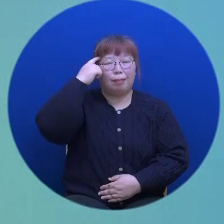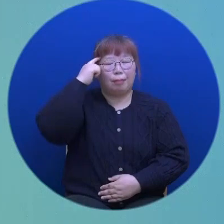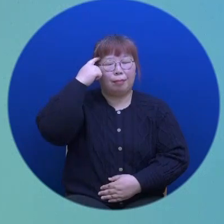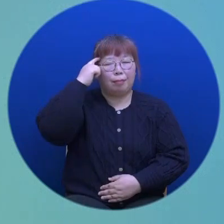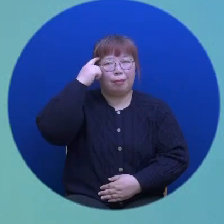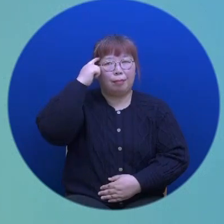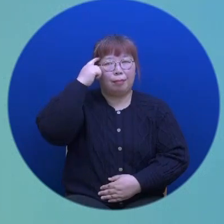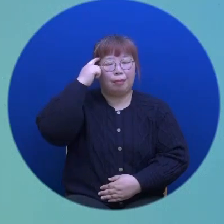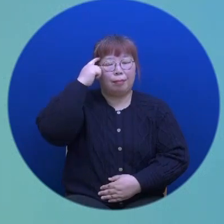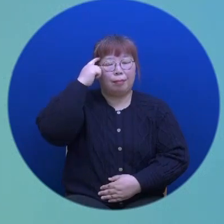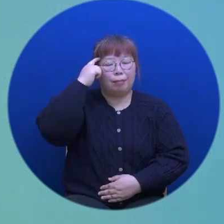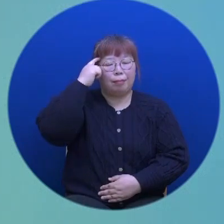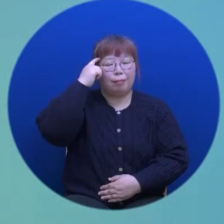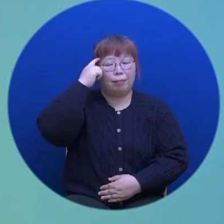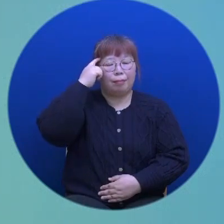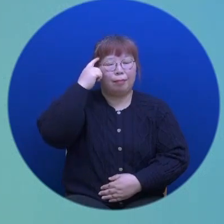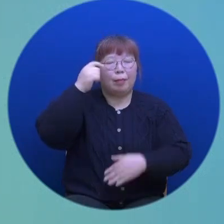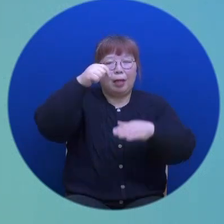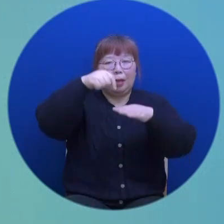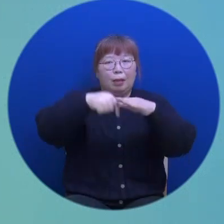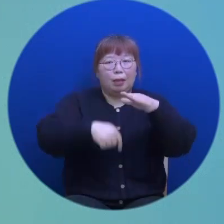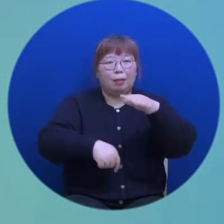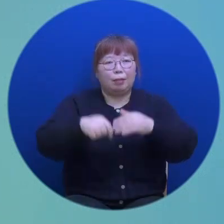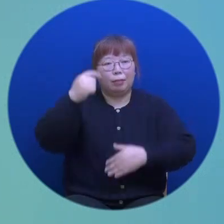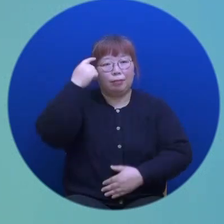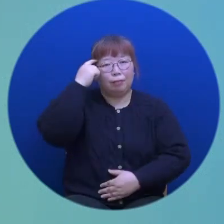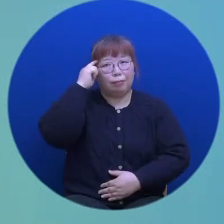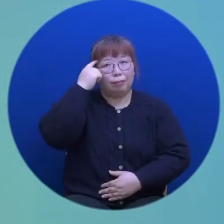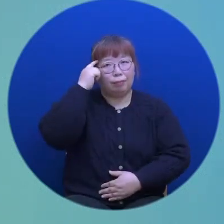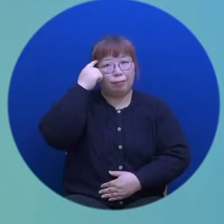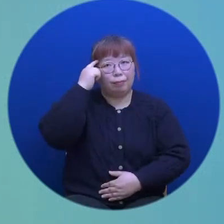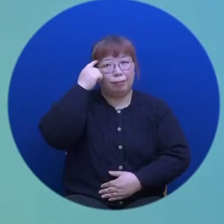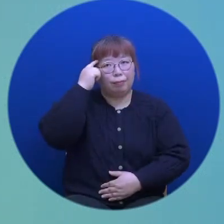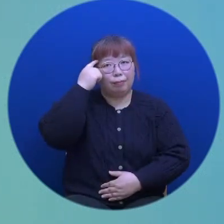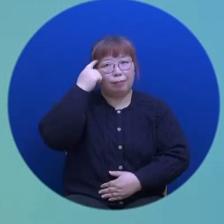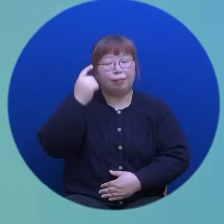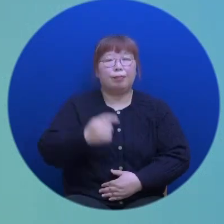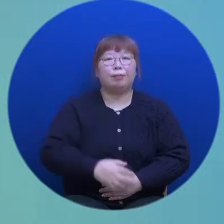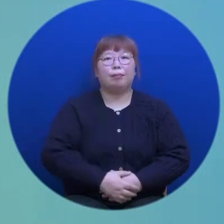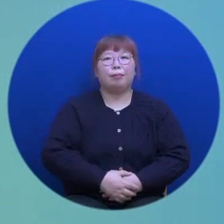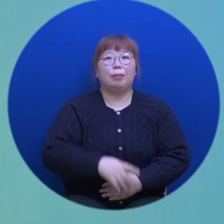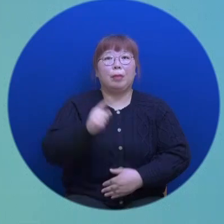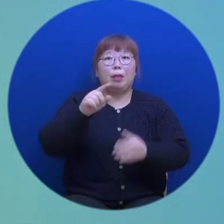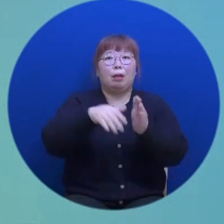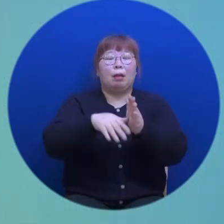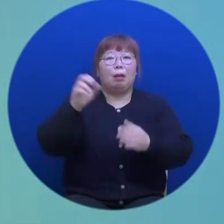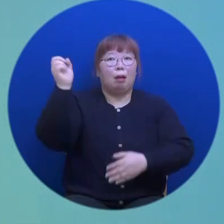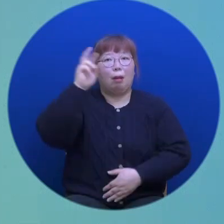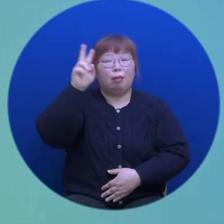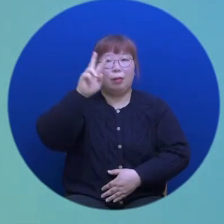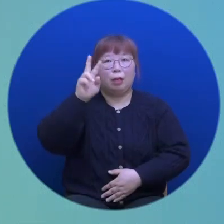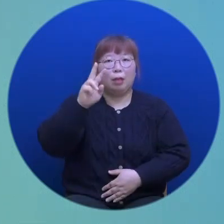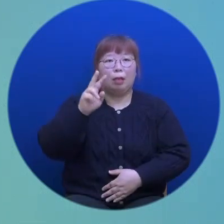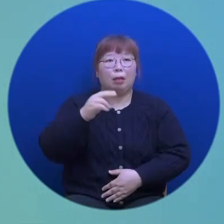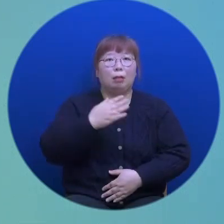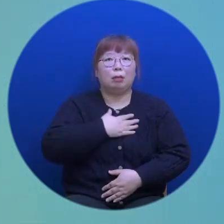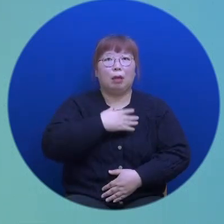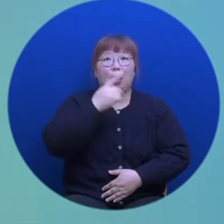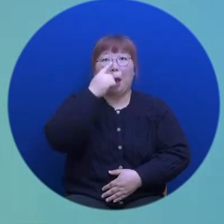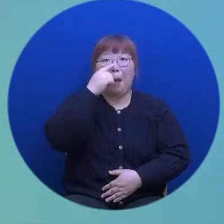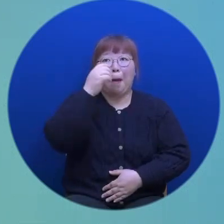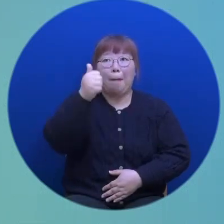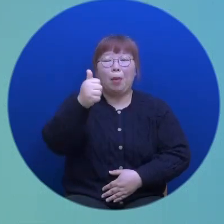빠집니다. 깊은 생각에 잠겨요. 근데 갑자기 어디선가 자기